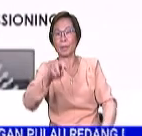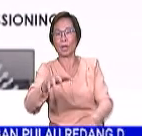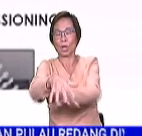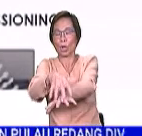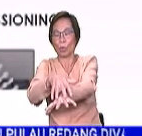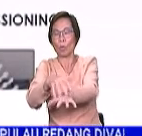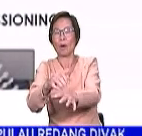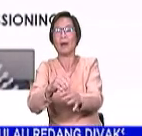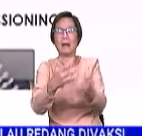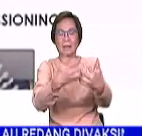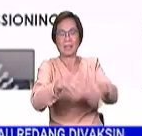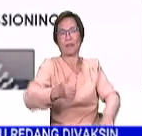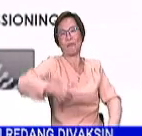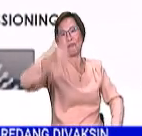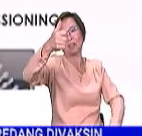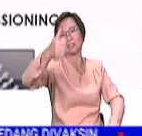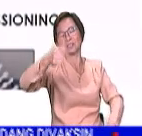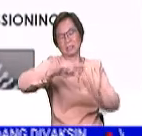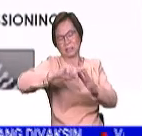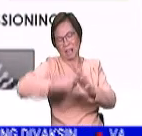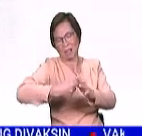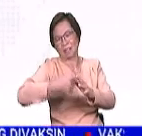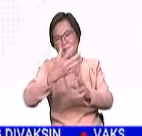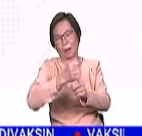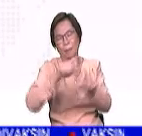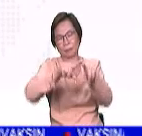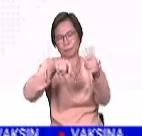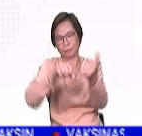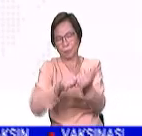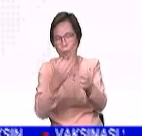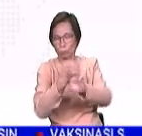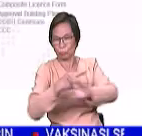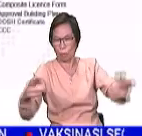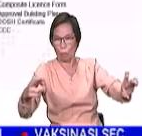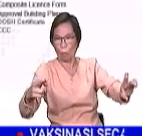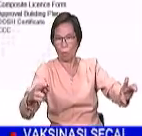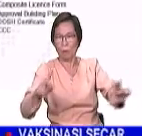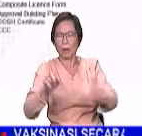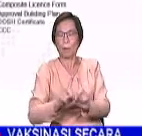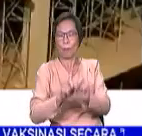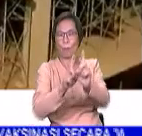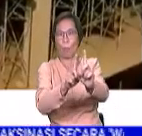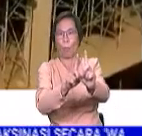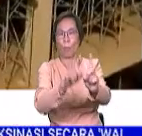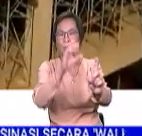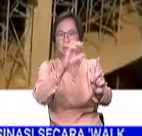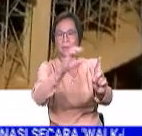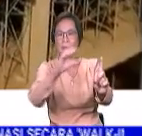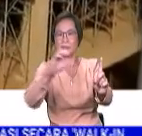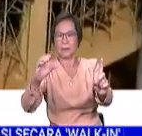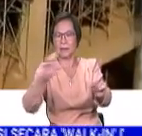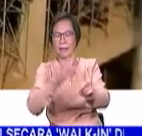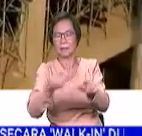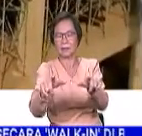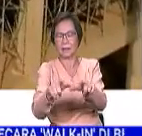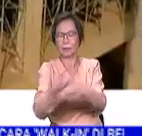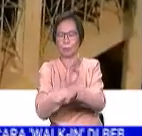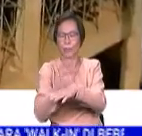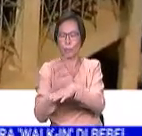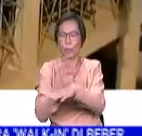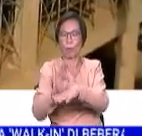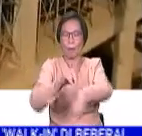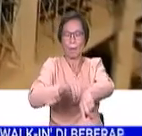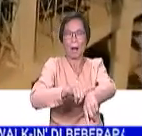menjadi kilang pertama dapat beroperasi dan mencapai CJ penyiapan dan pematuhan cc setel SM